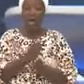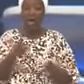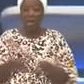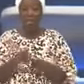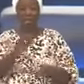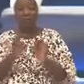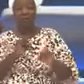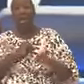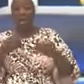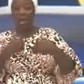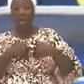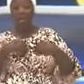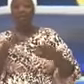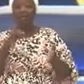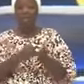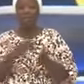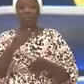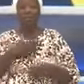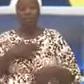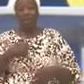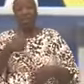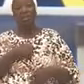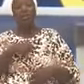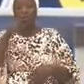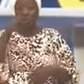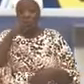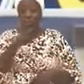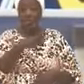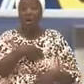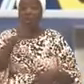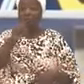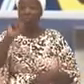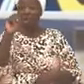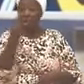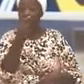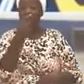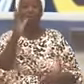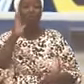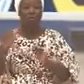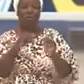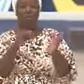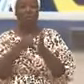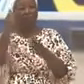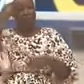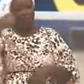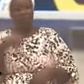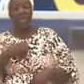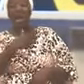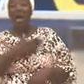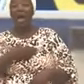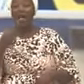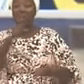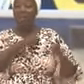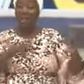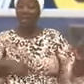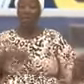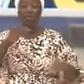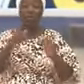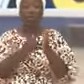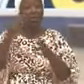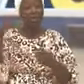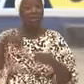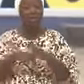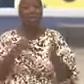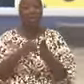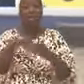pas hypocrisie l'exécuter non c'est toi et toi seul qui peut le faire et le seigneur le fera dans ta